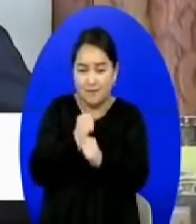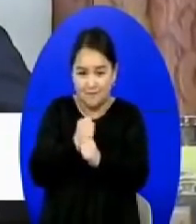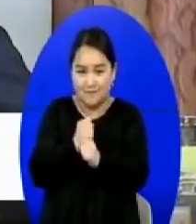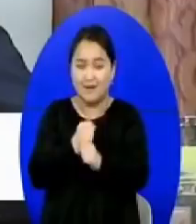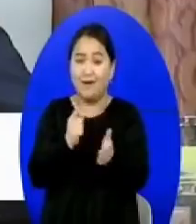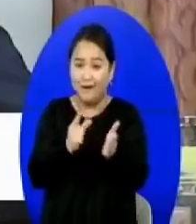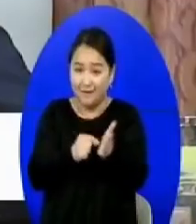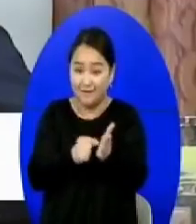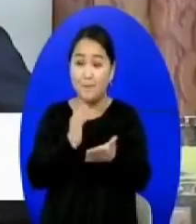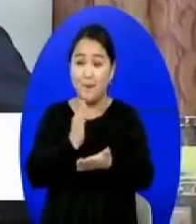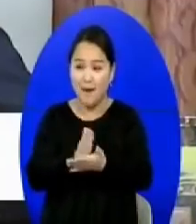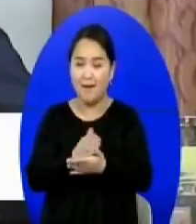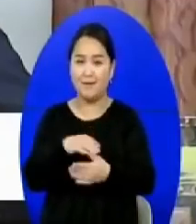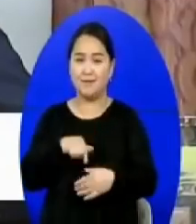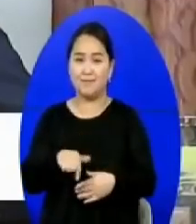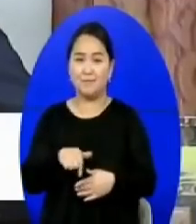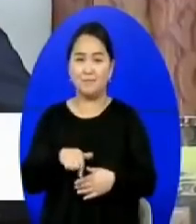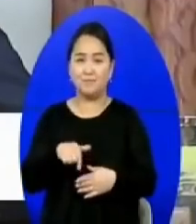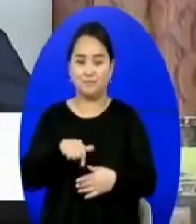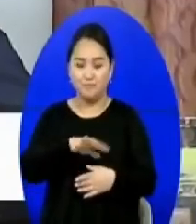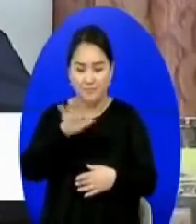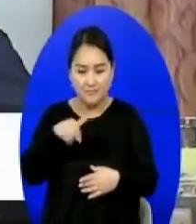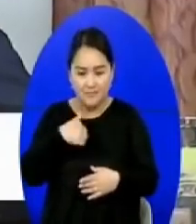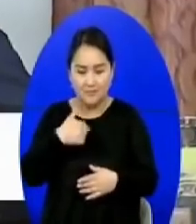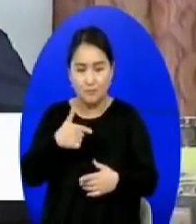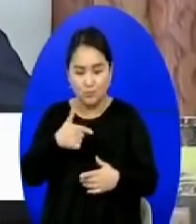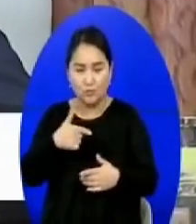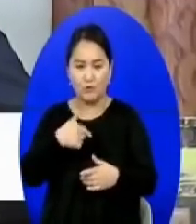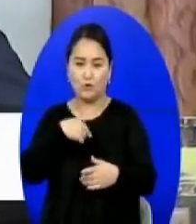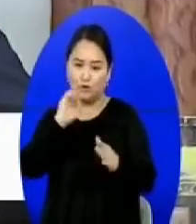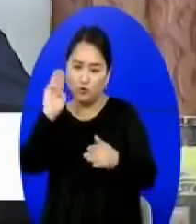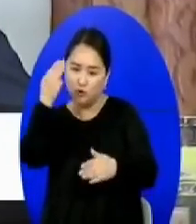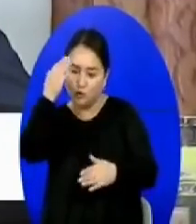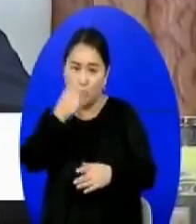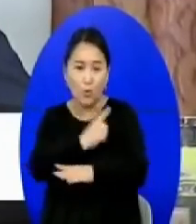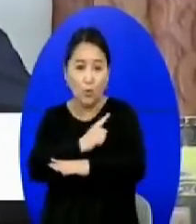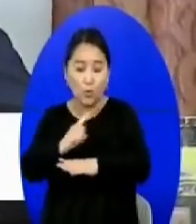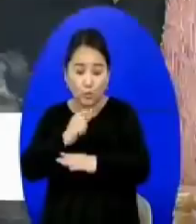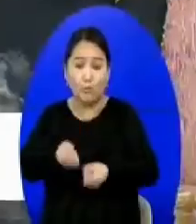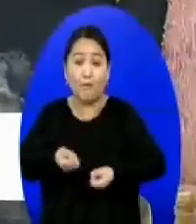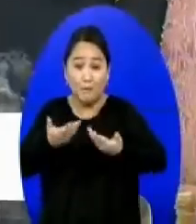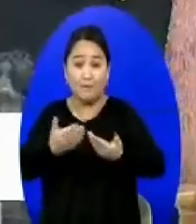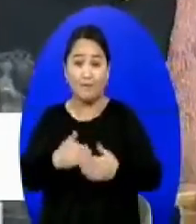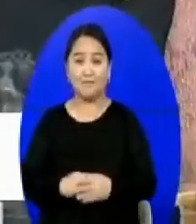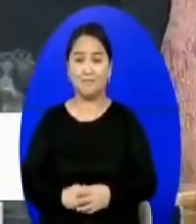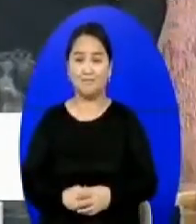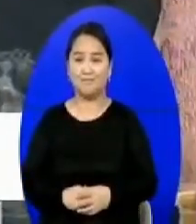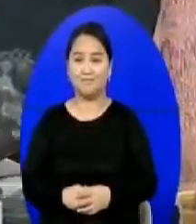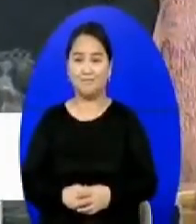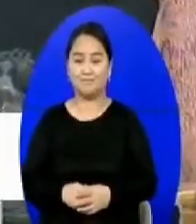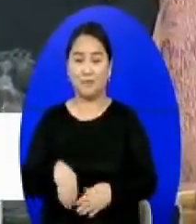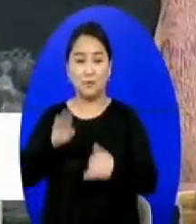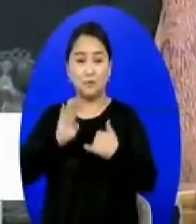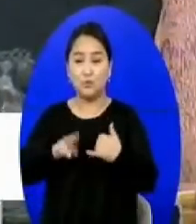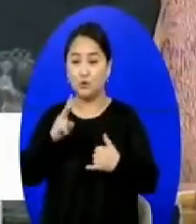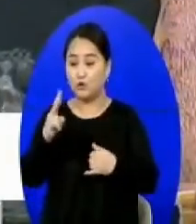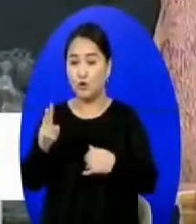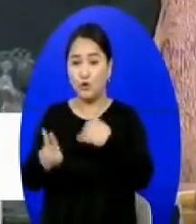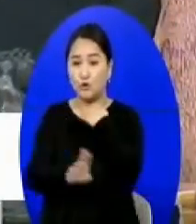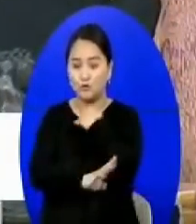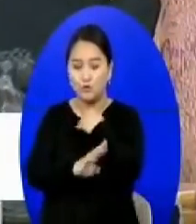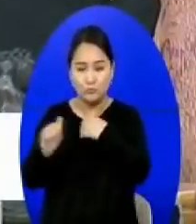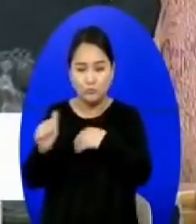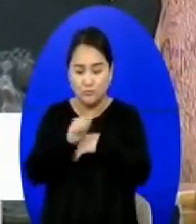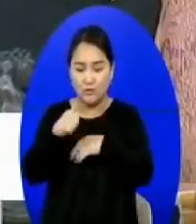одоо шаардлагатай байгаа. Тэгжээж л бид одоо их тодорхой үр дүнд хүрнэ гэж бодож байгаа. Сүүлийн өдрүүдэд улсын онцгой